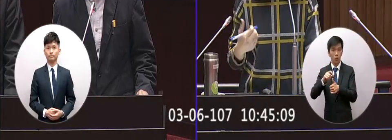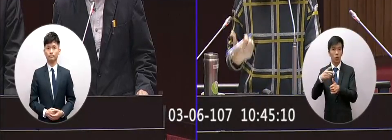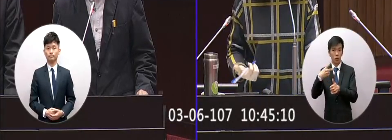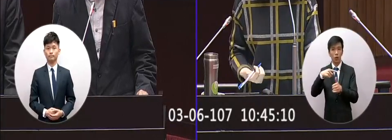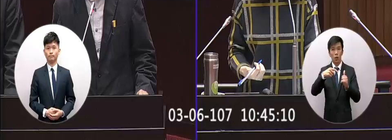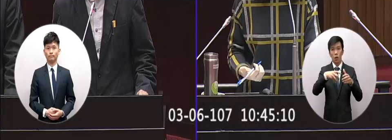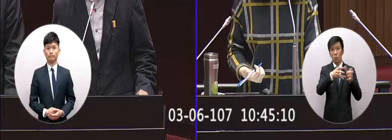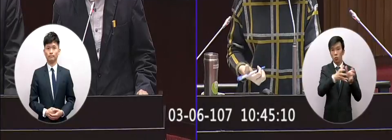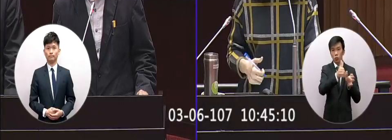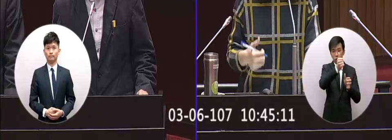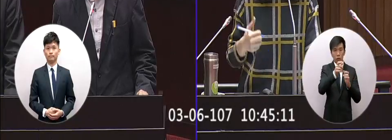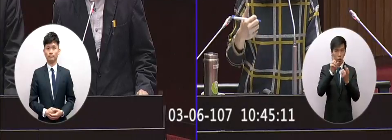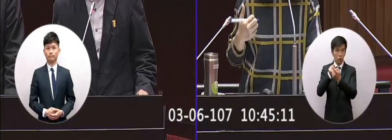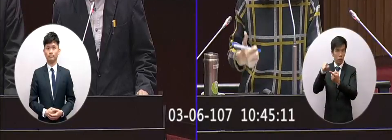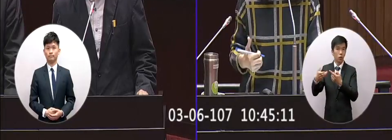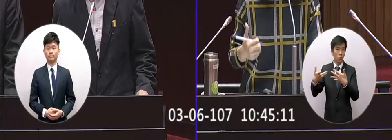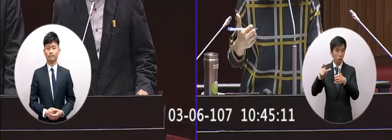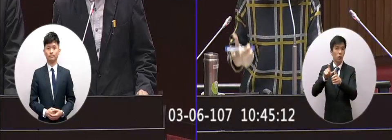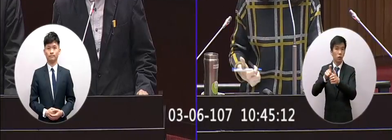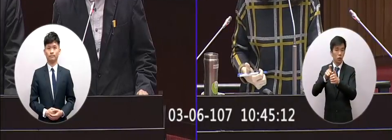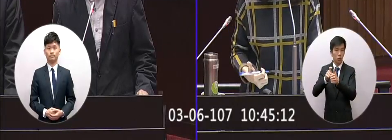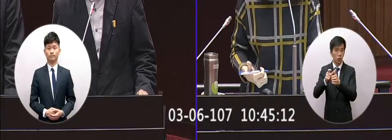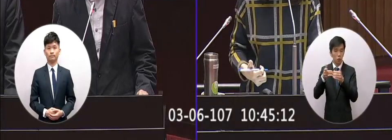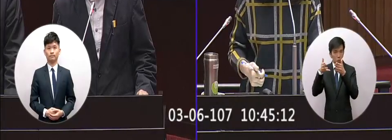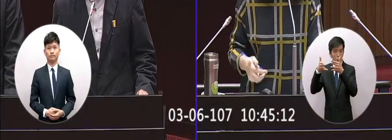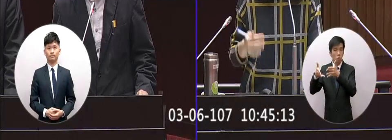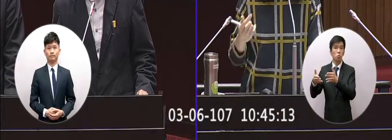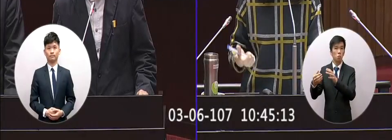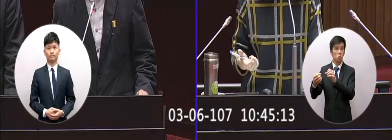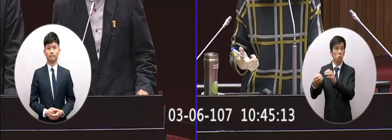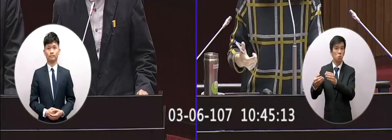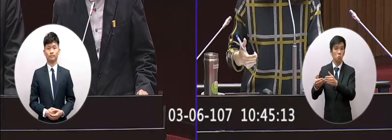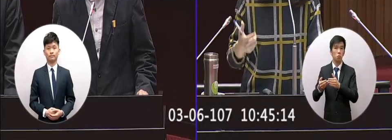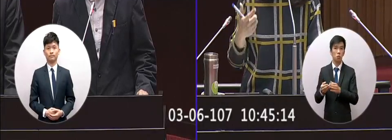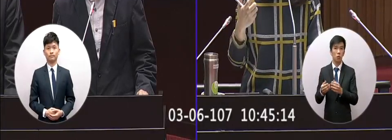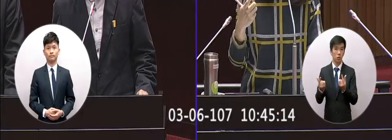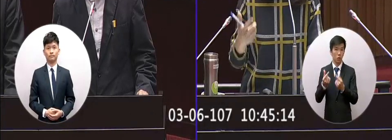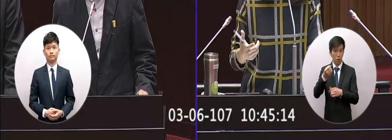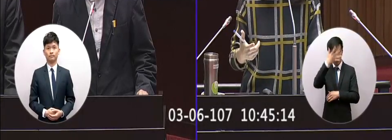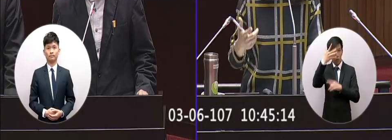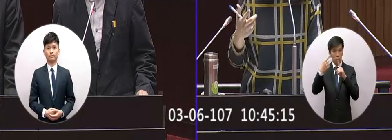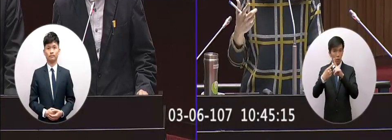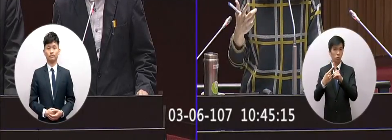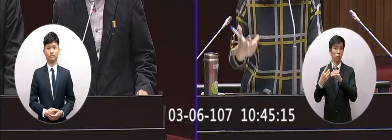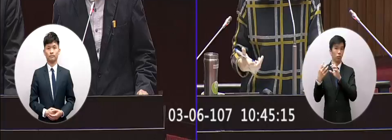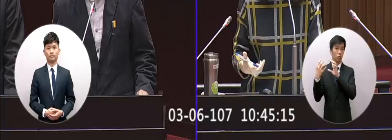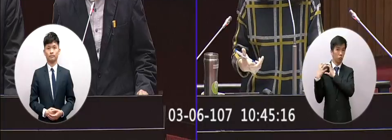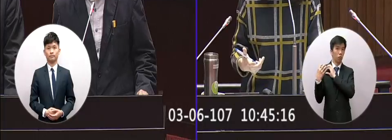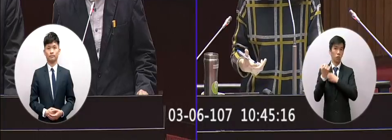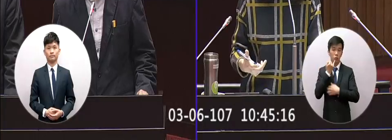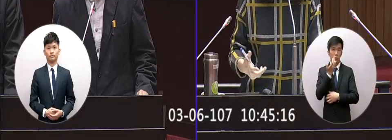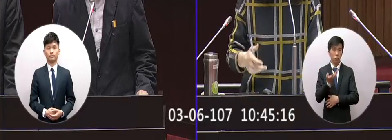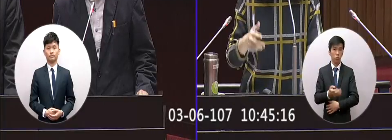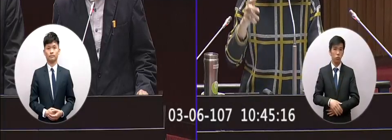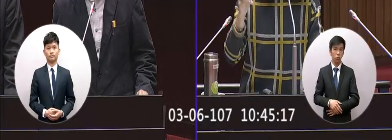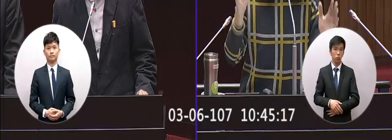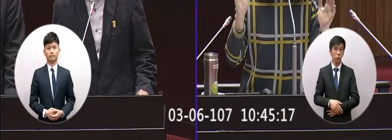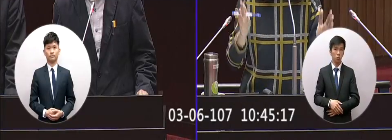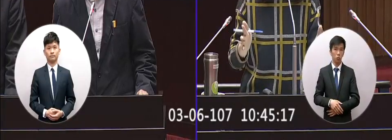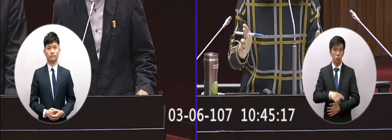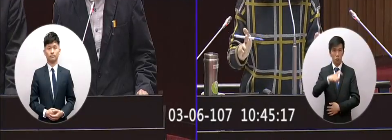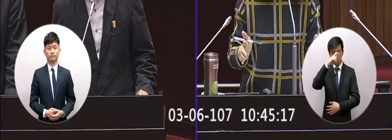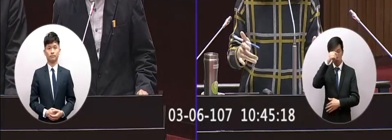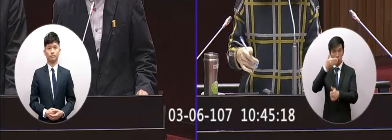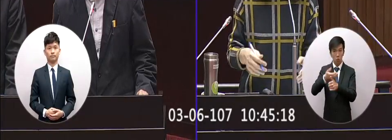下哦，针对这个租金它是不是年轻人能够负担得起，哦，那年限到底我们应该要提供给这些年轻人，到底这是